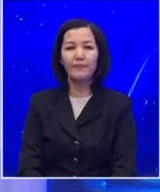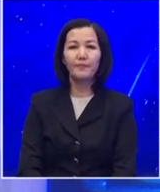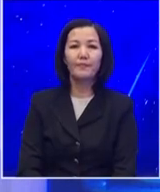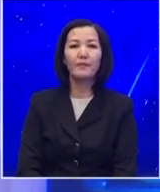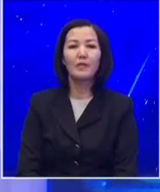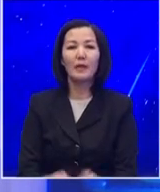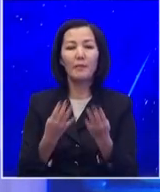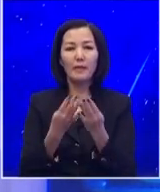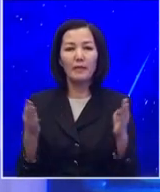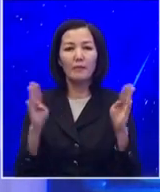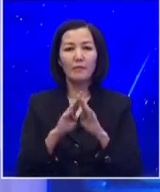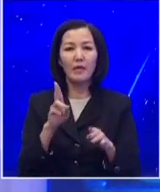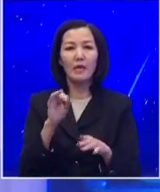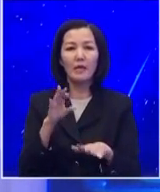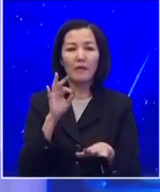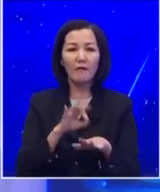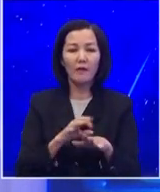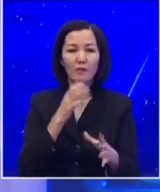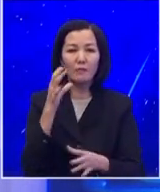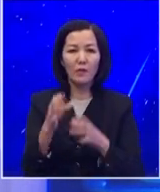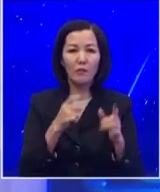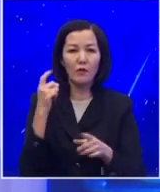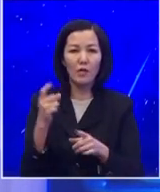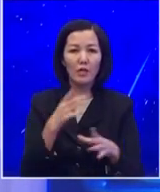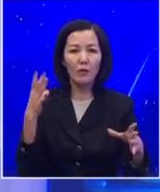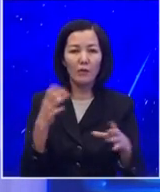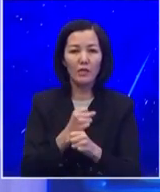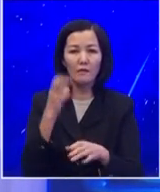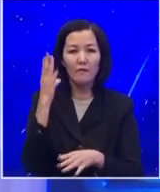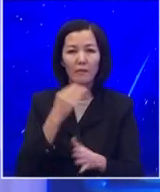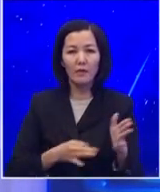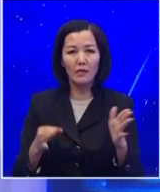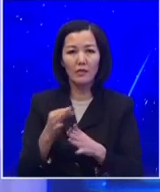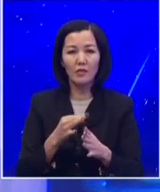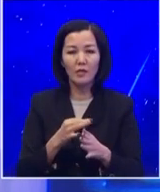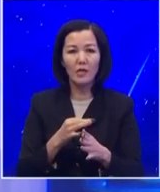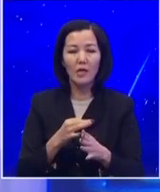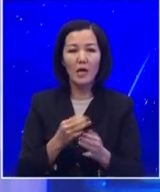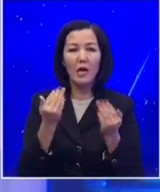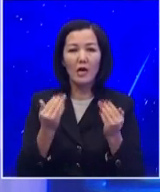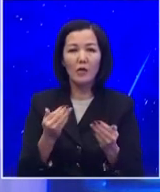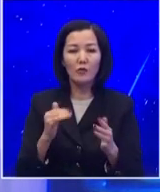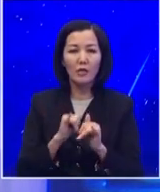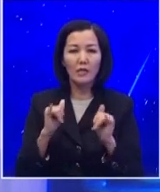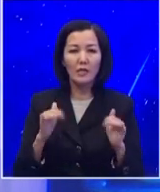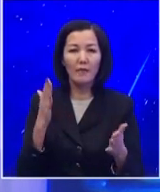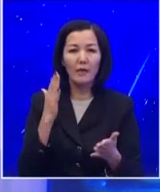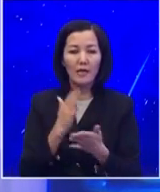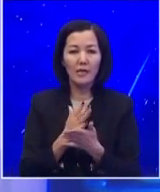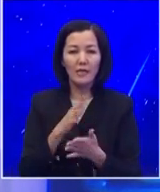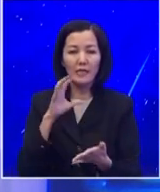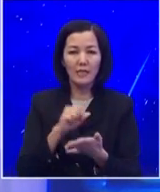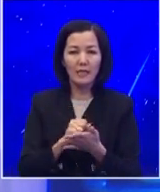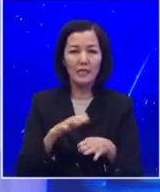Несмотря на пандемию коронавируса и мировой экономический кризис, в Алматинской области сохранена положительная динамика